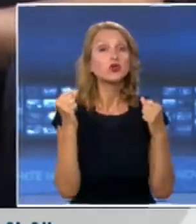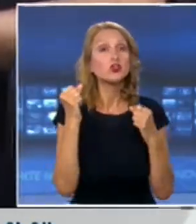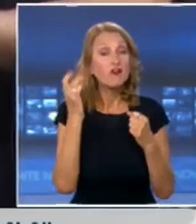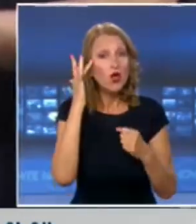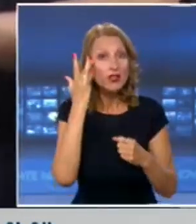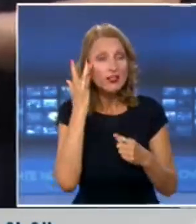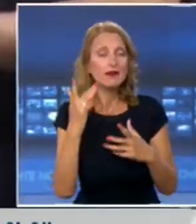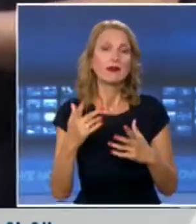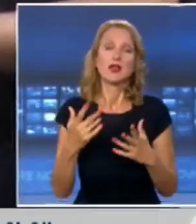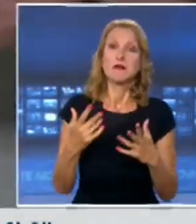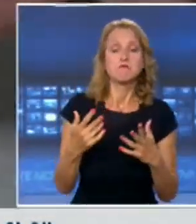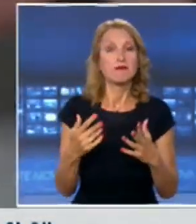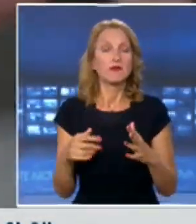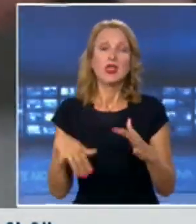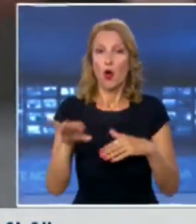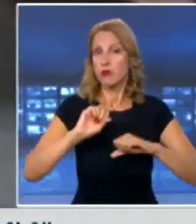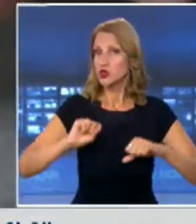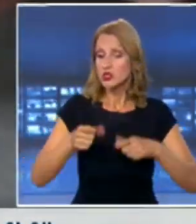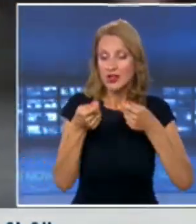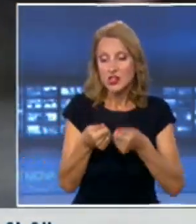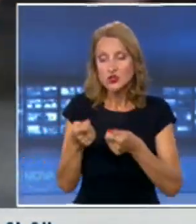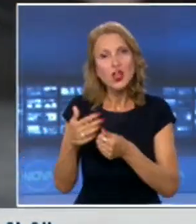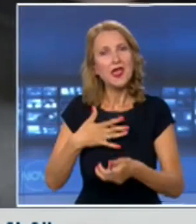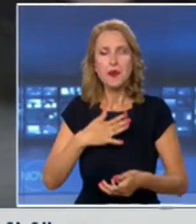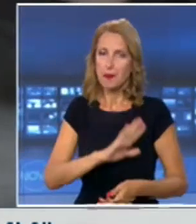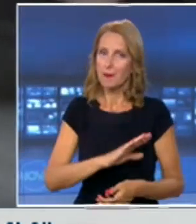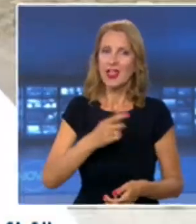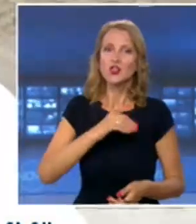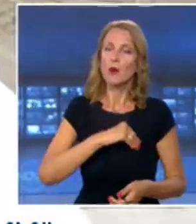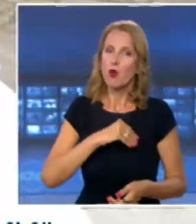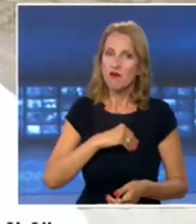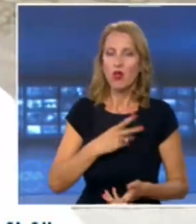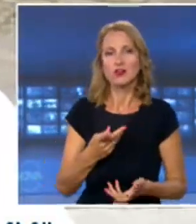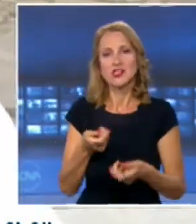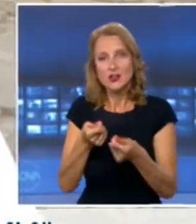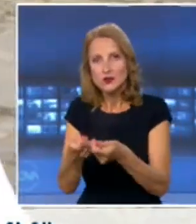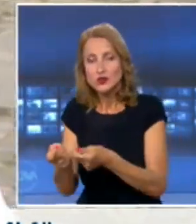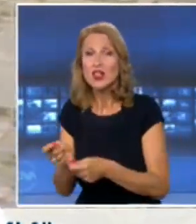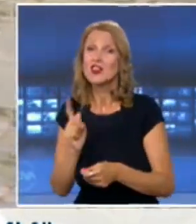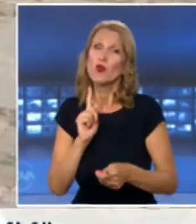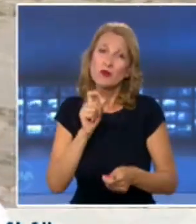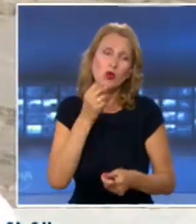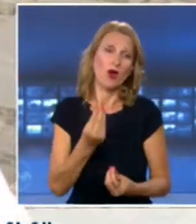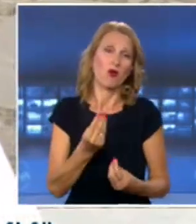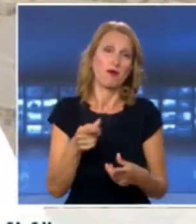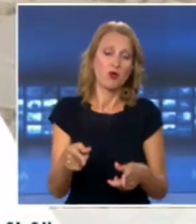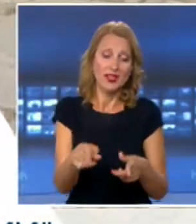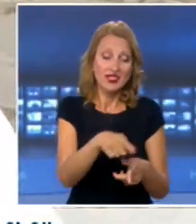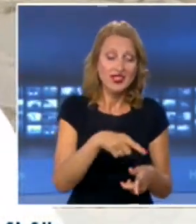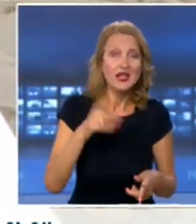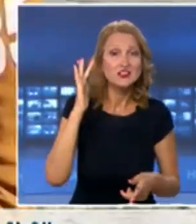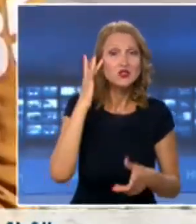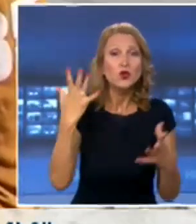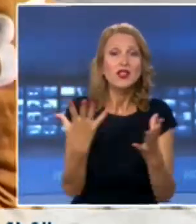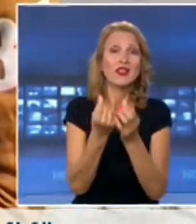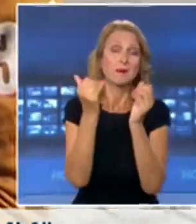безстопанствени. Общината се грижи за тях, има доброволци, които ги разхождат, но много е важно те да намерят дом, тези